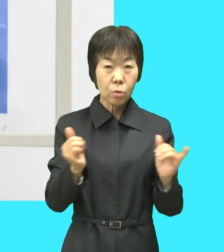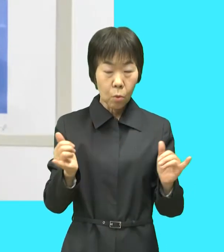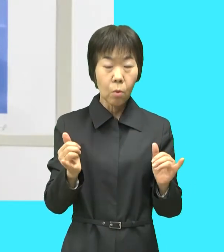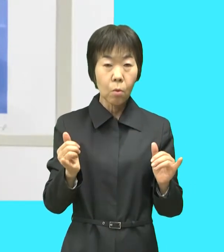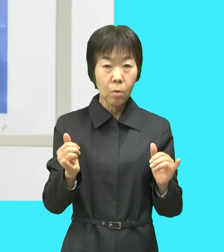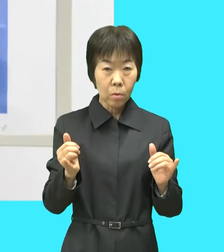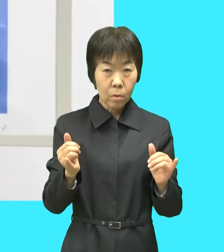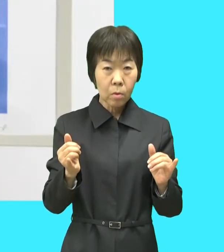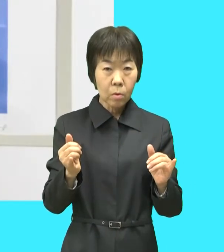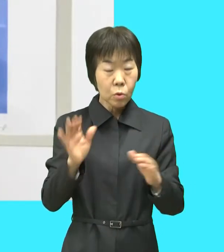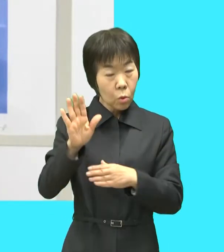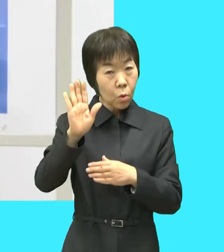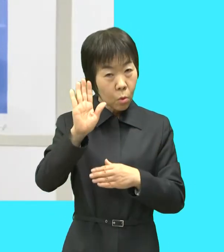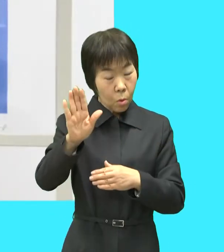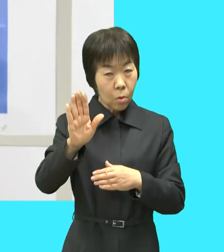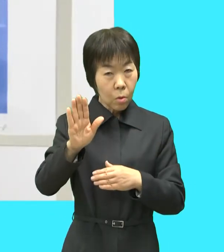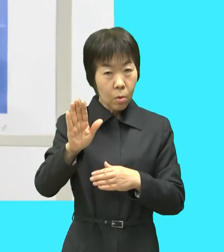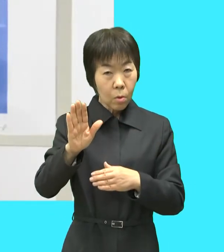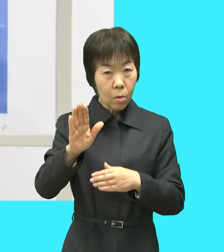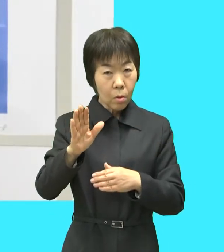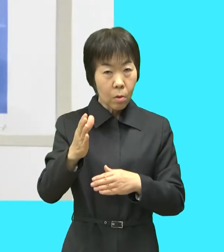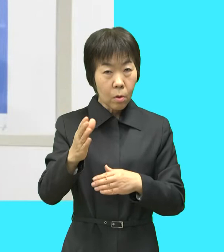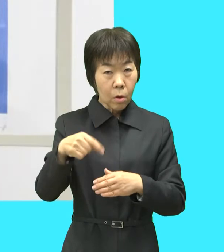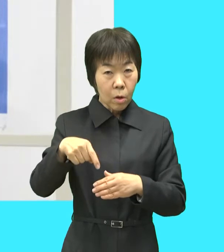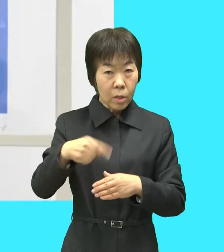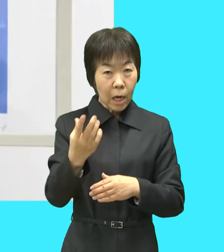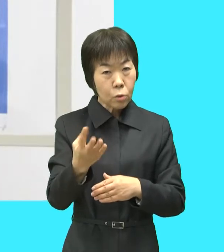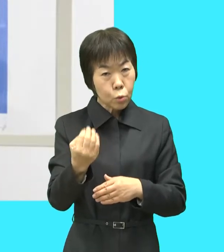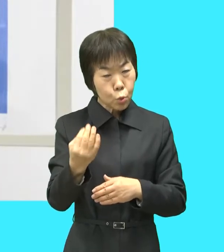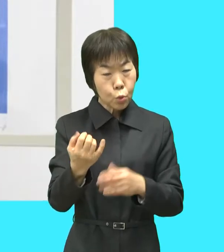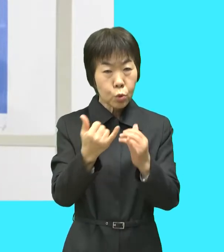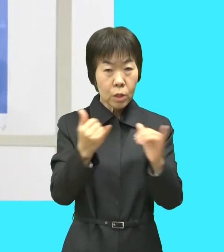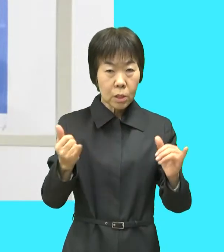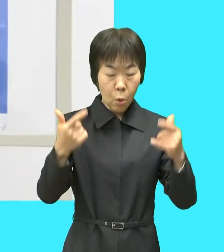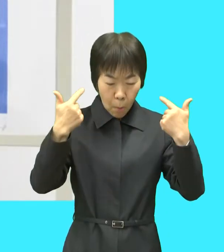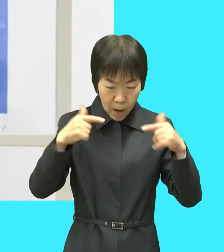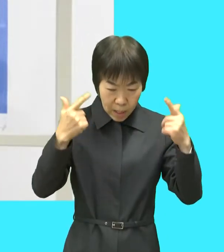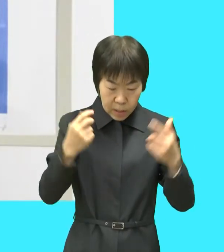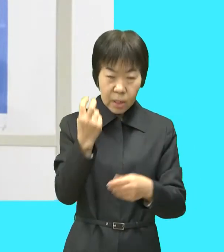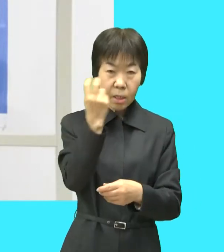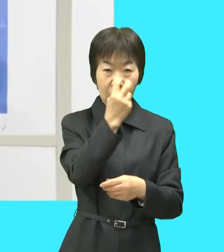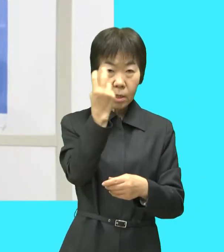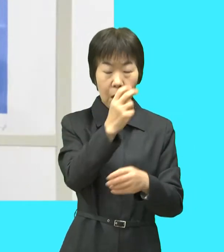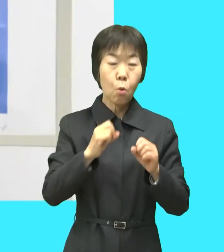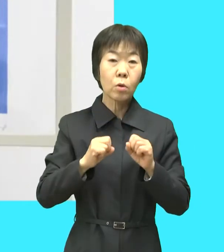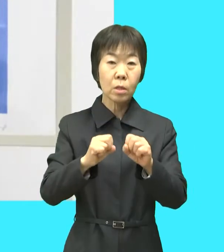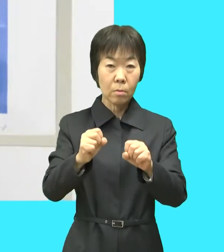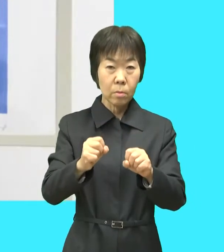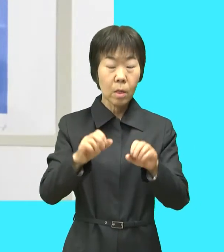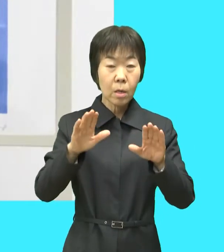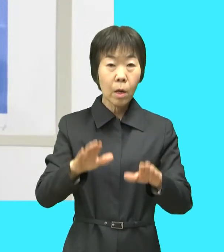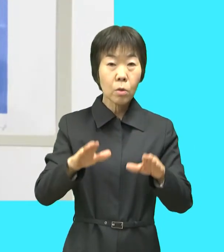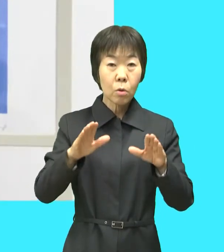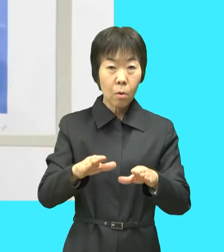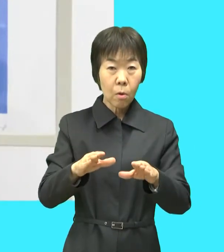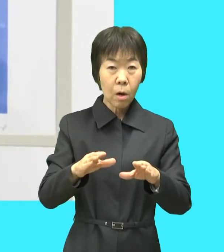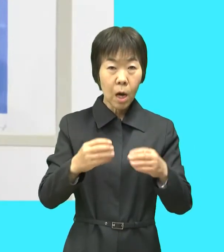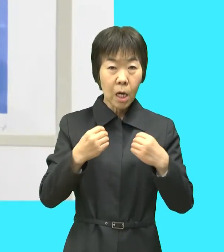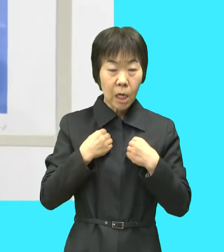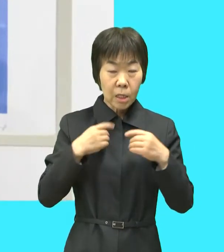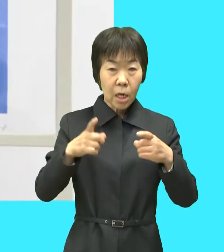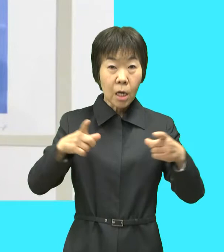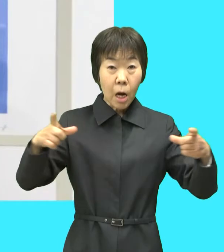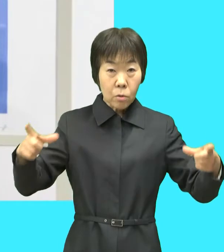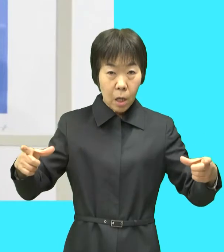者さんで、その後ですね、数百名ずつの検査連日行っておりますが、今のところかなり感染拡